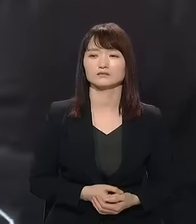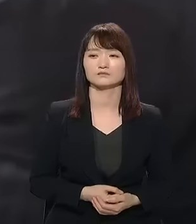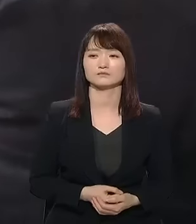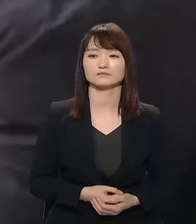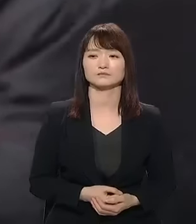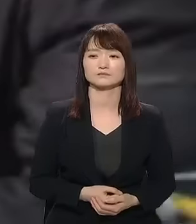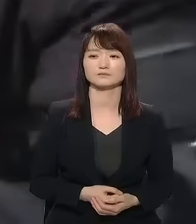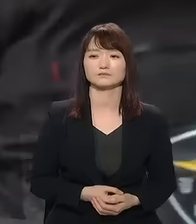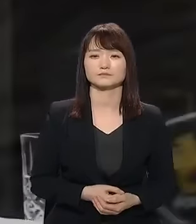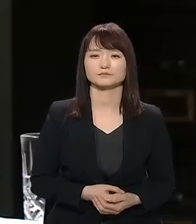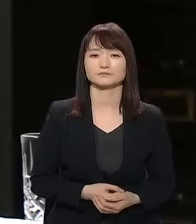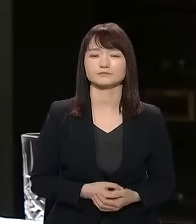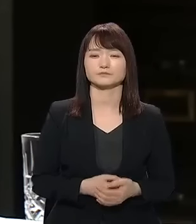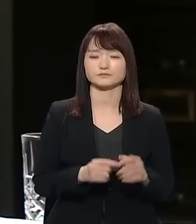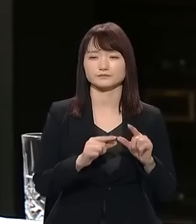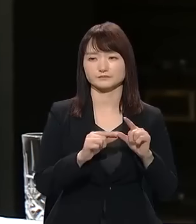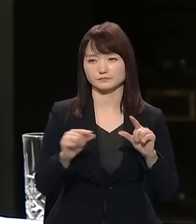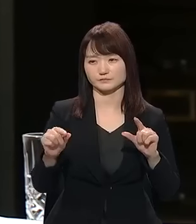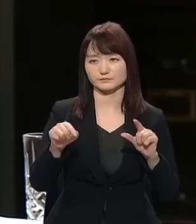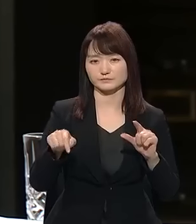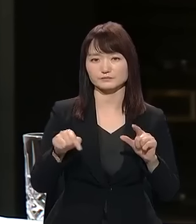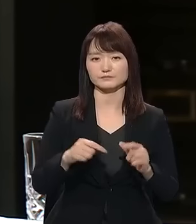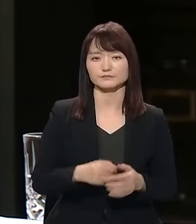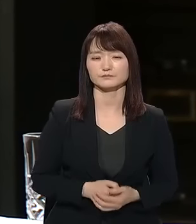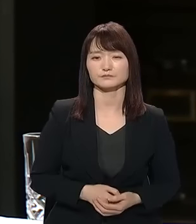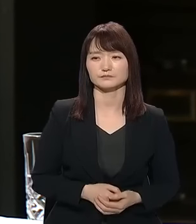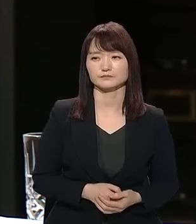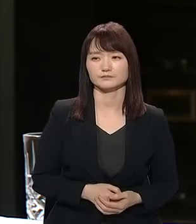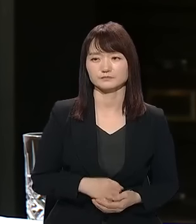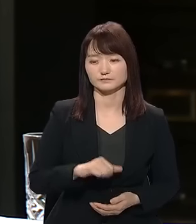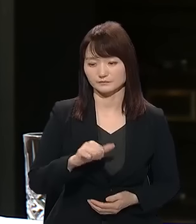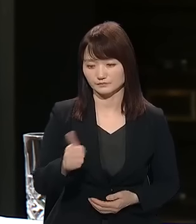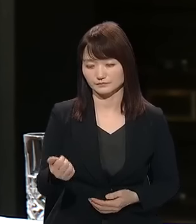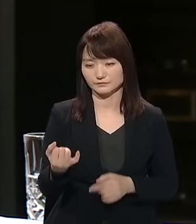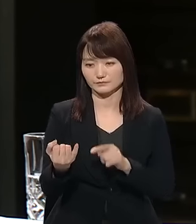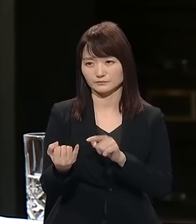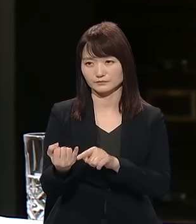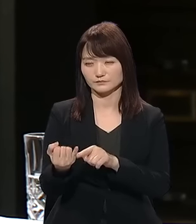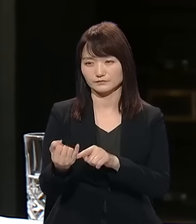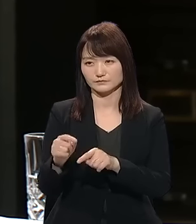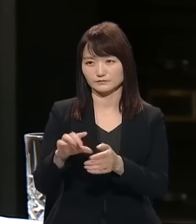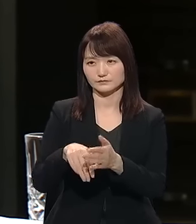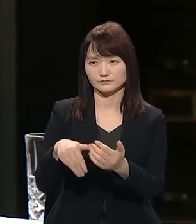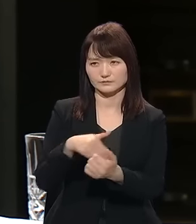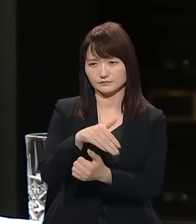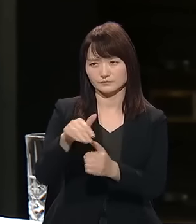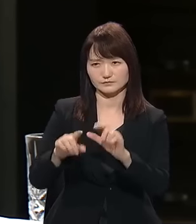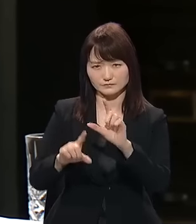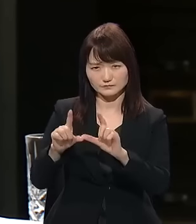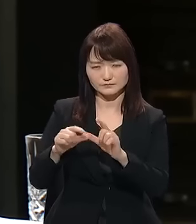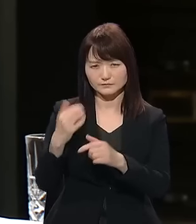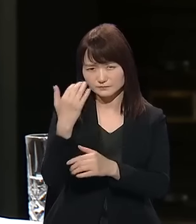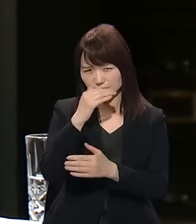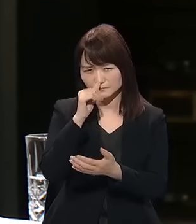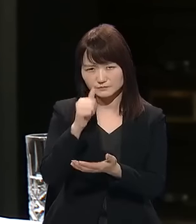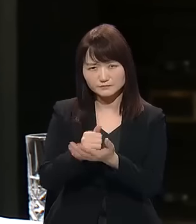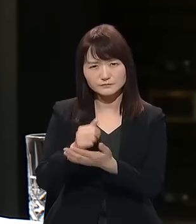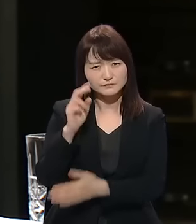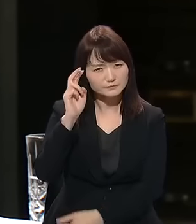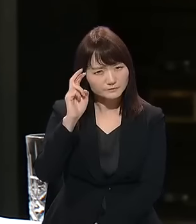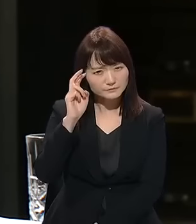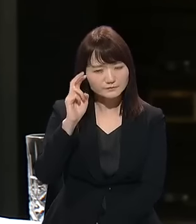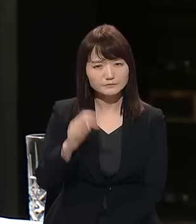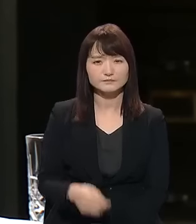자이 일각에서는 이걸 아 시신이 발견됐을 그 당시 상황 때문에 성범죄 아니냐 이렇게 추측을